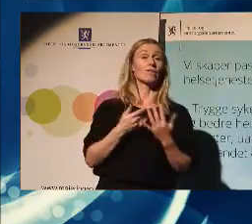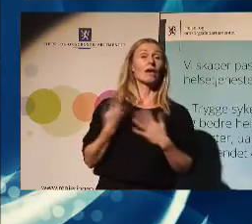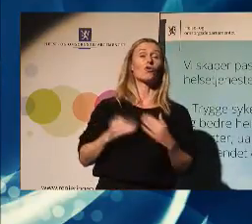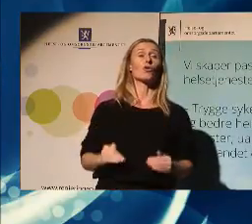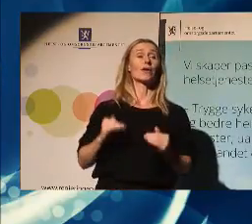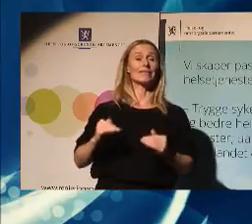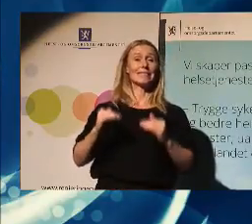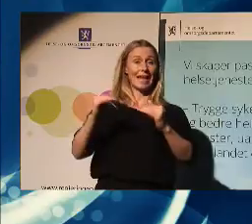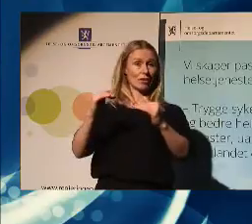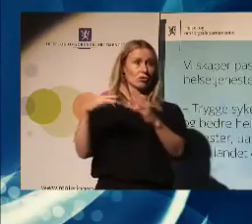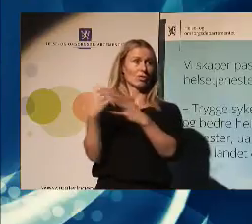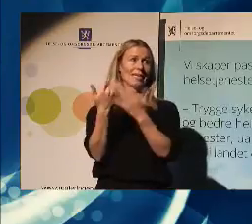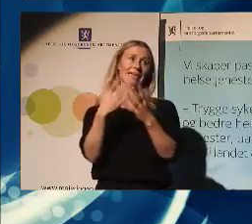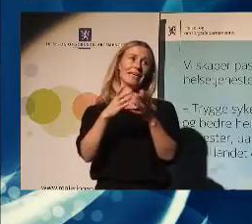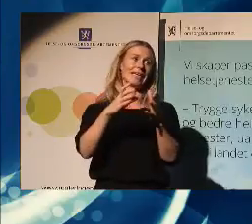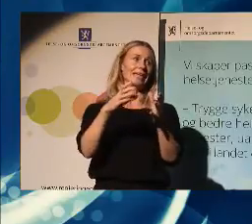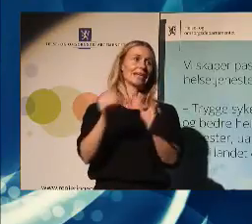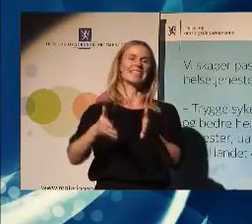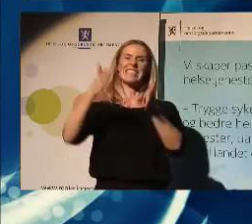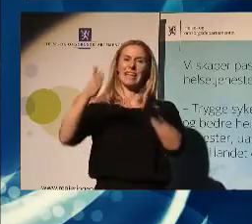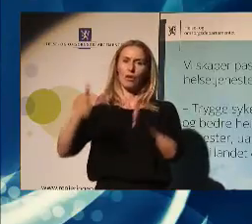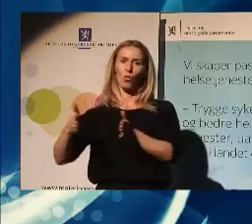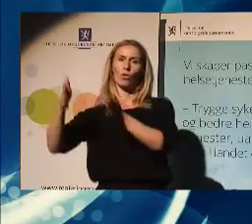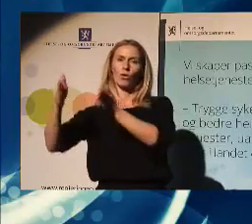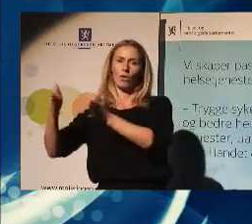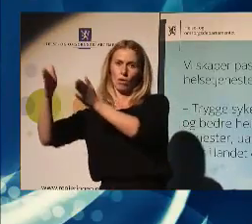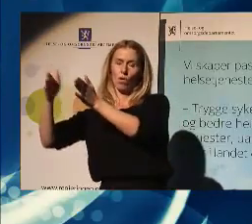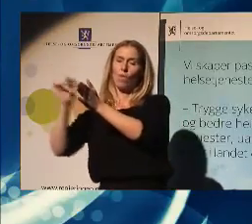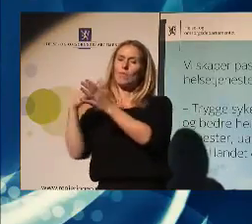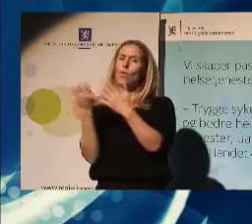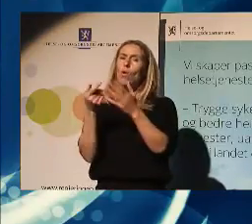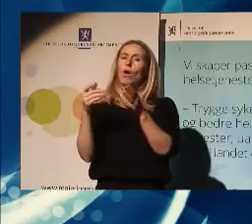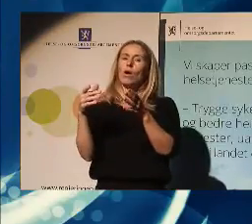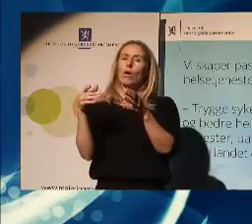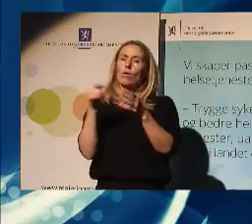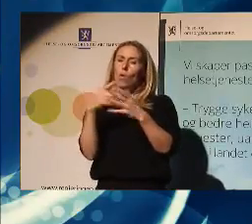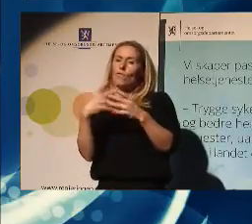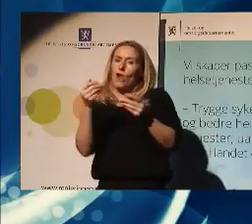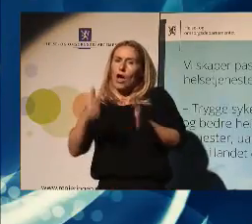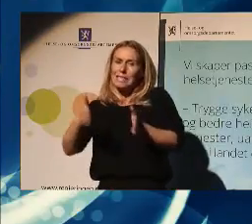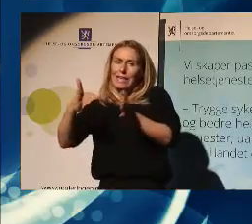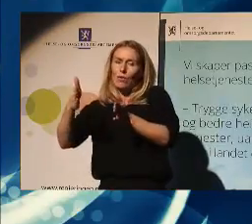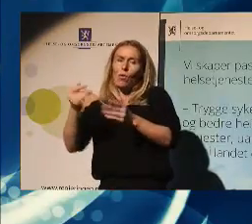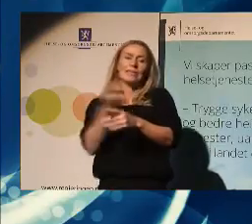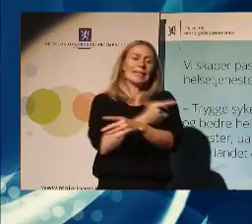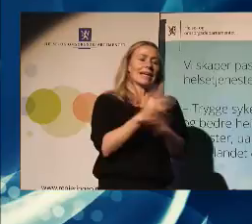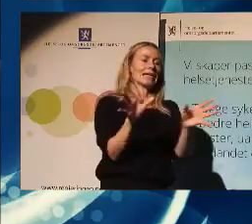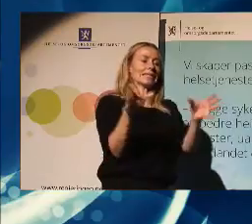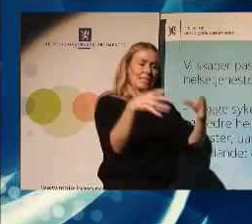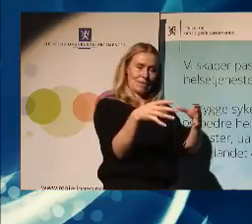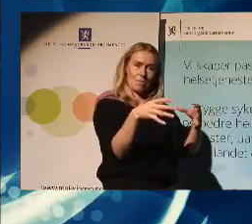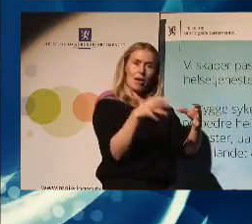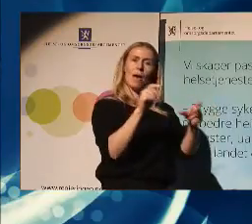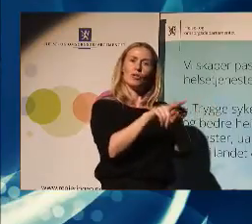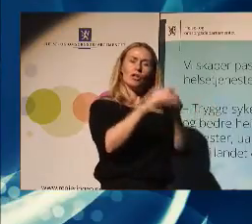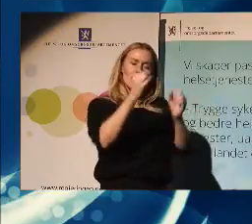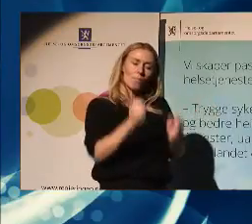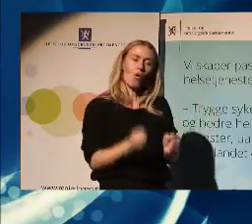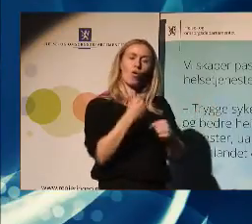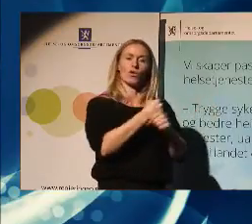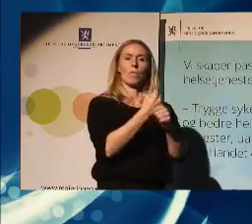har fortsatt organisert oss I silor, og vi må fra silo til team. Og da må vi jobbe flerfaglig, fordi at